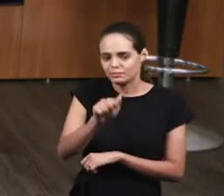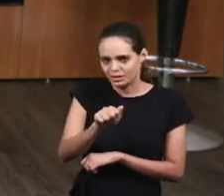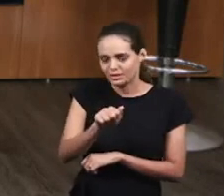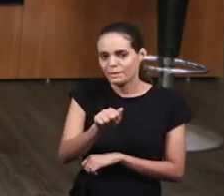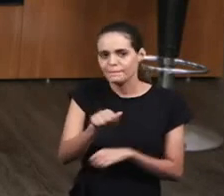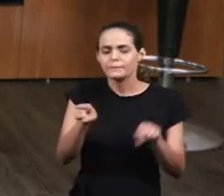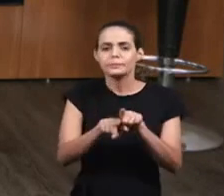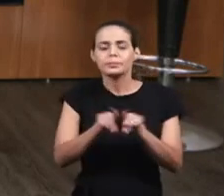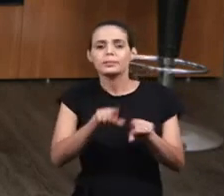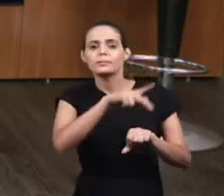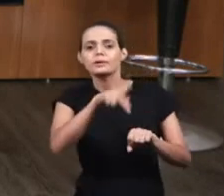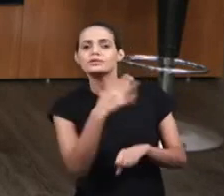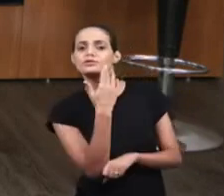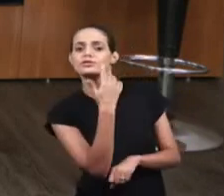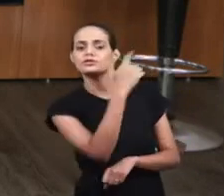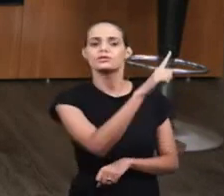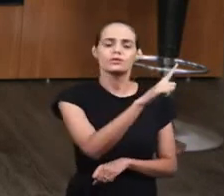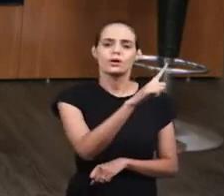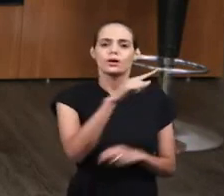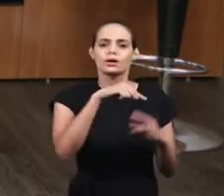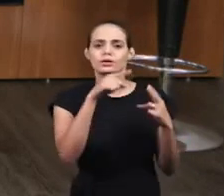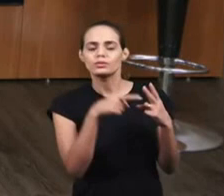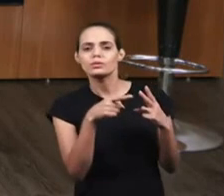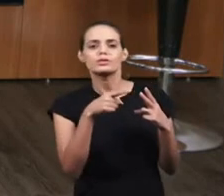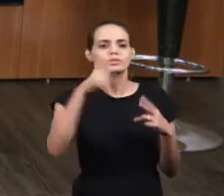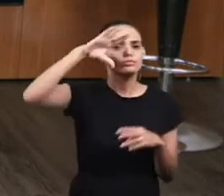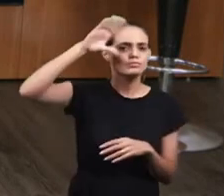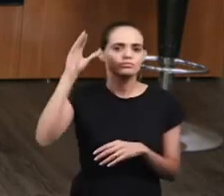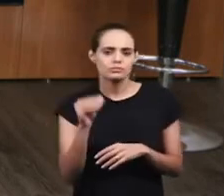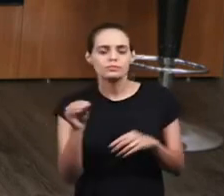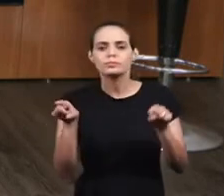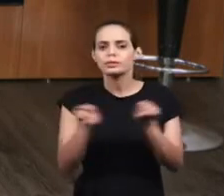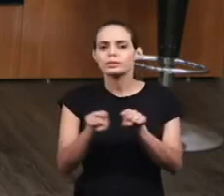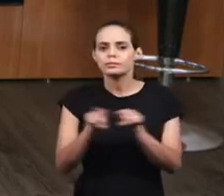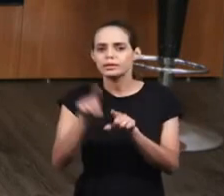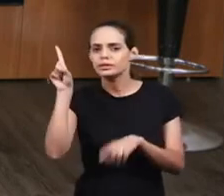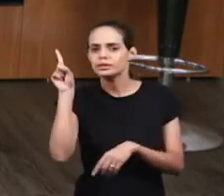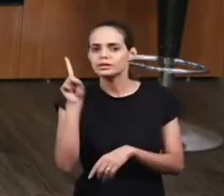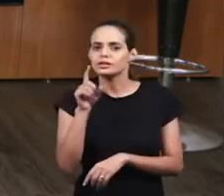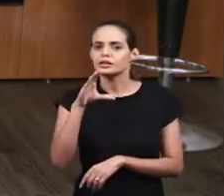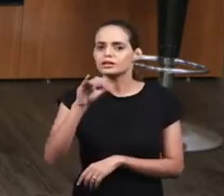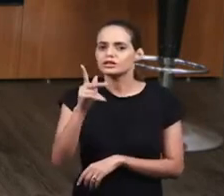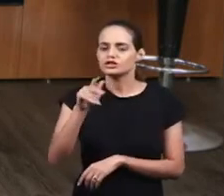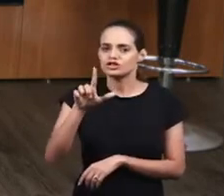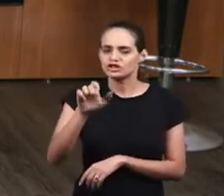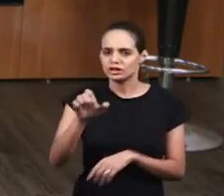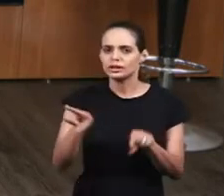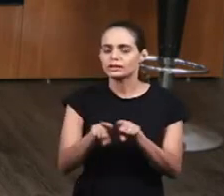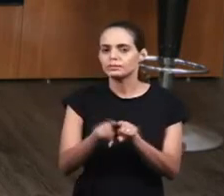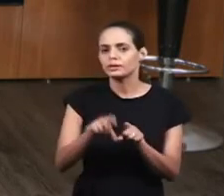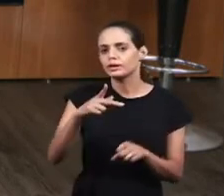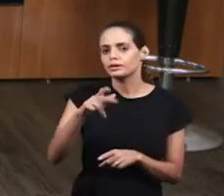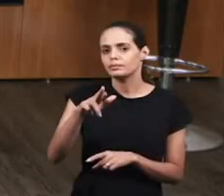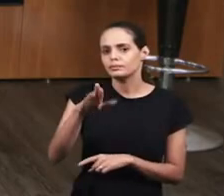in Guinea-Bissau, Mosambik, Afrika, Chile, Peru, Lateinamerika, außer etlichen Radios